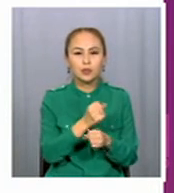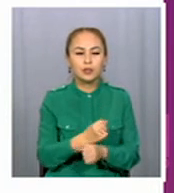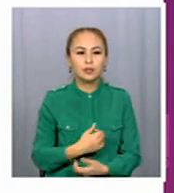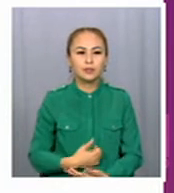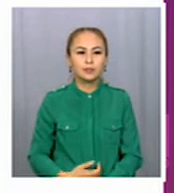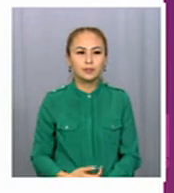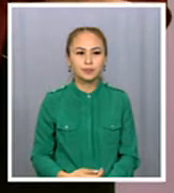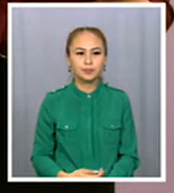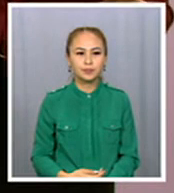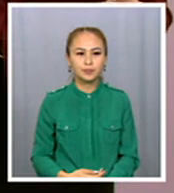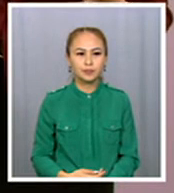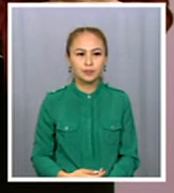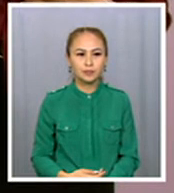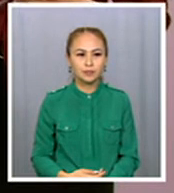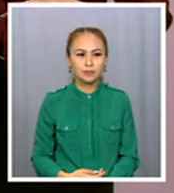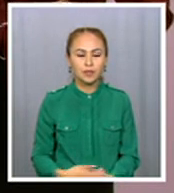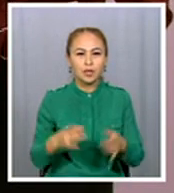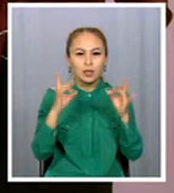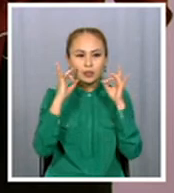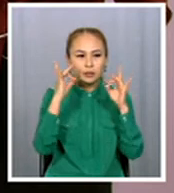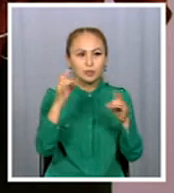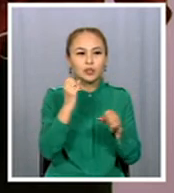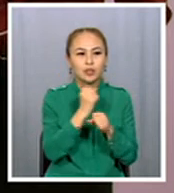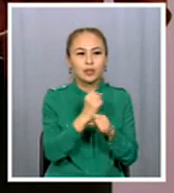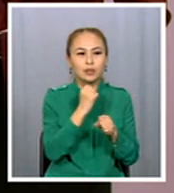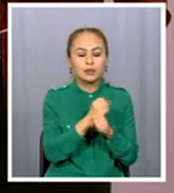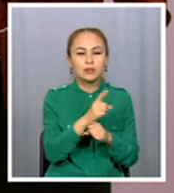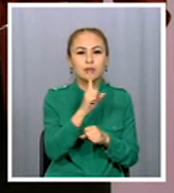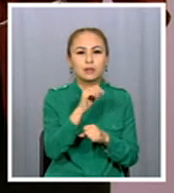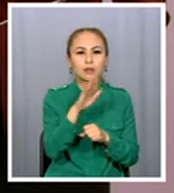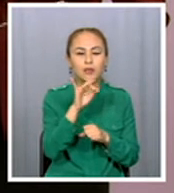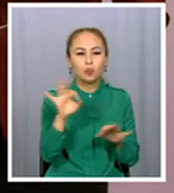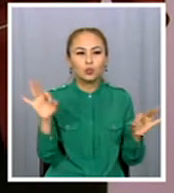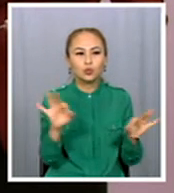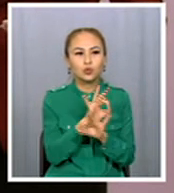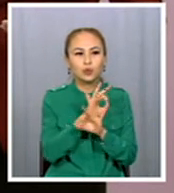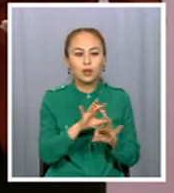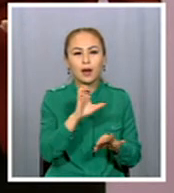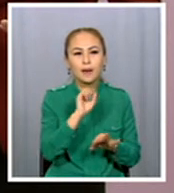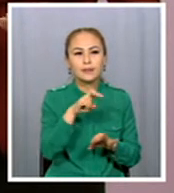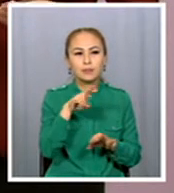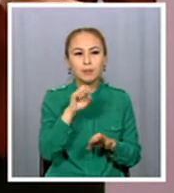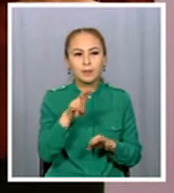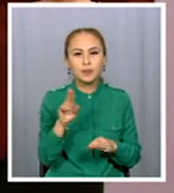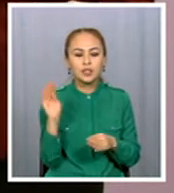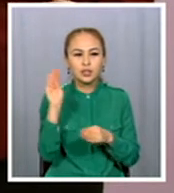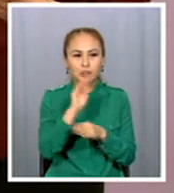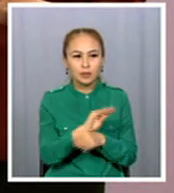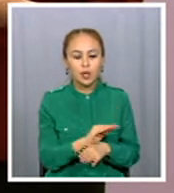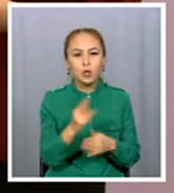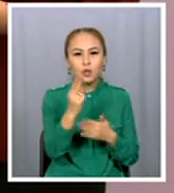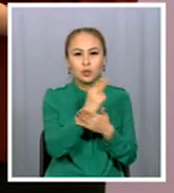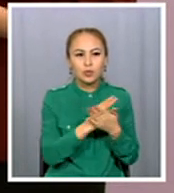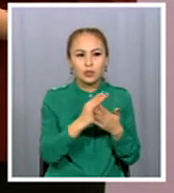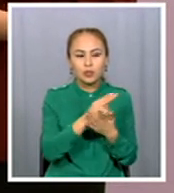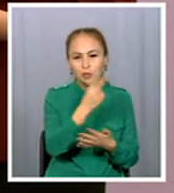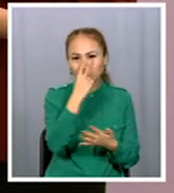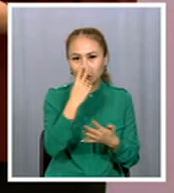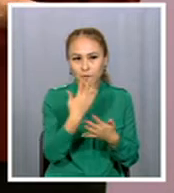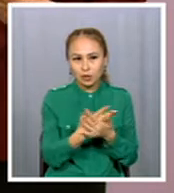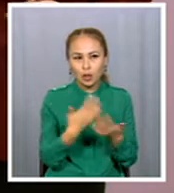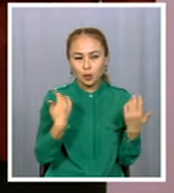керек? Дыбыс шығаратын заттарға музыкалық аспаптар жатады. Суретте көрсетілген